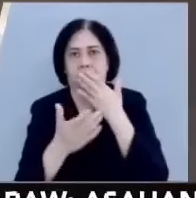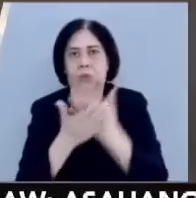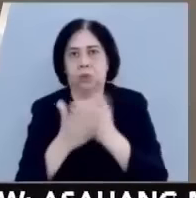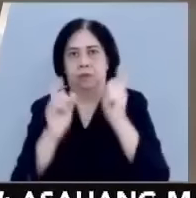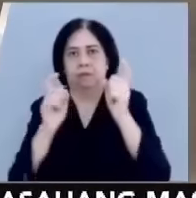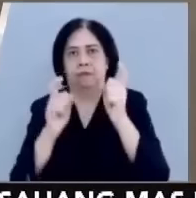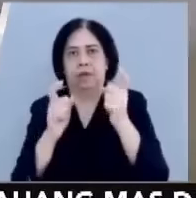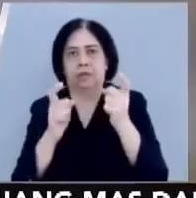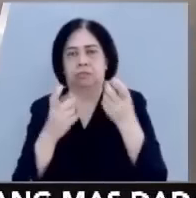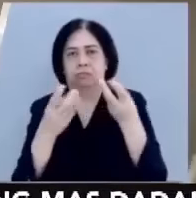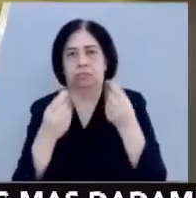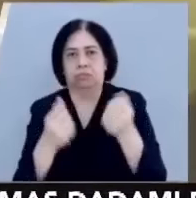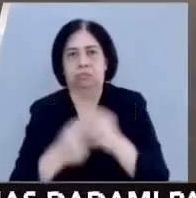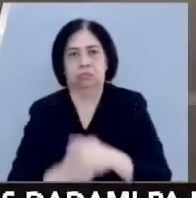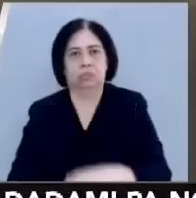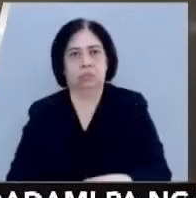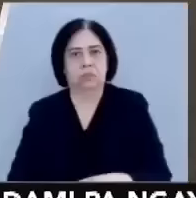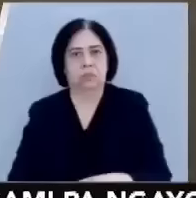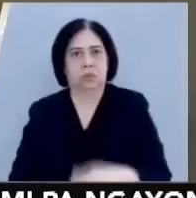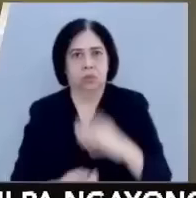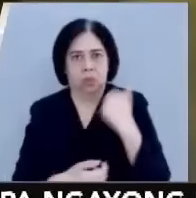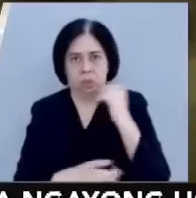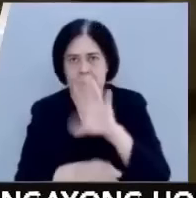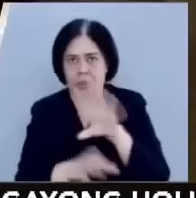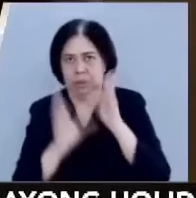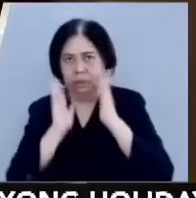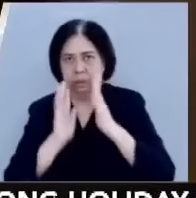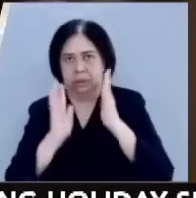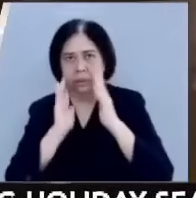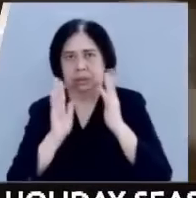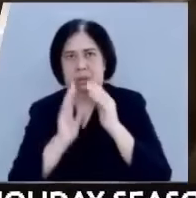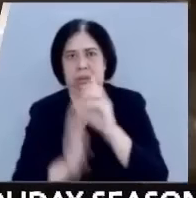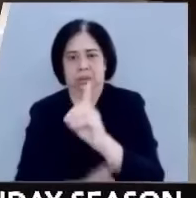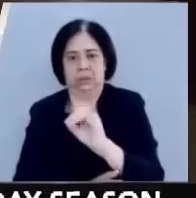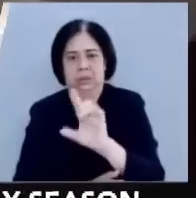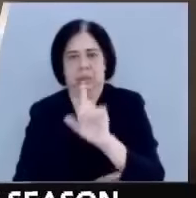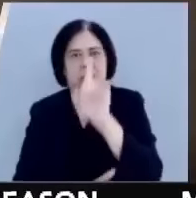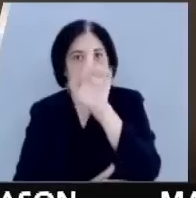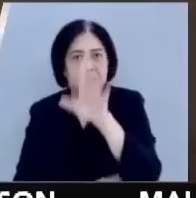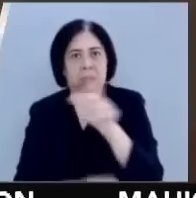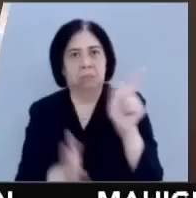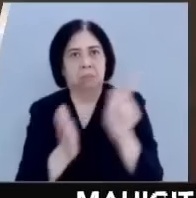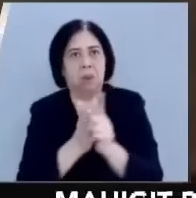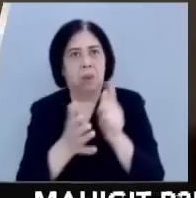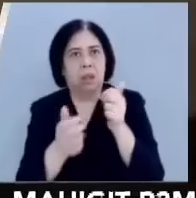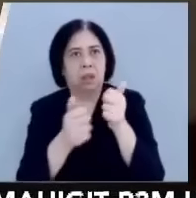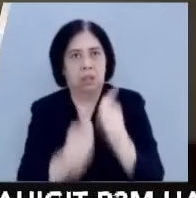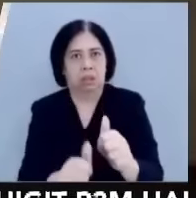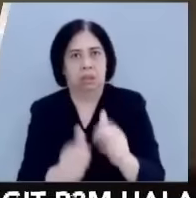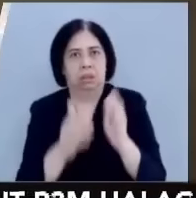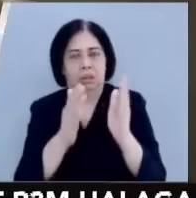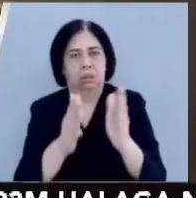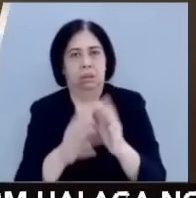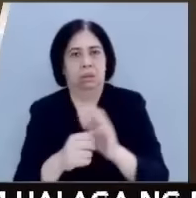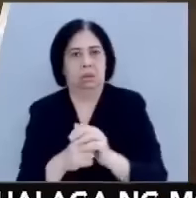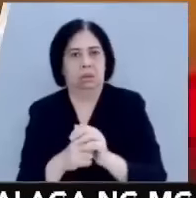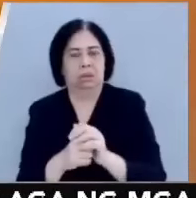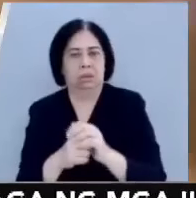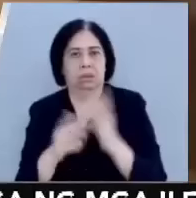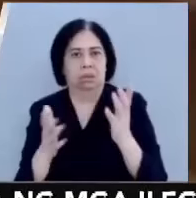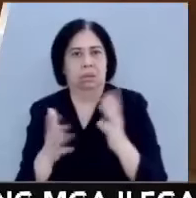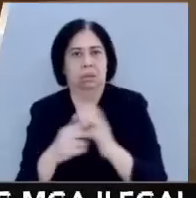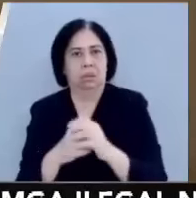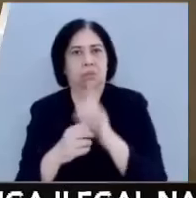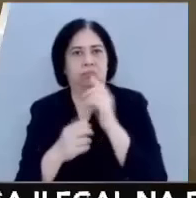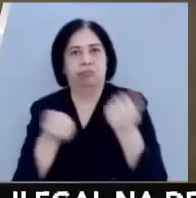be mo buong institusyon niyo nadadamay sa simpleng bawal dumaan Hindi mas saka kita niyo gusto pa tumakas oh abusive talaga eh